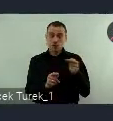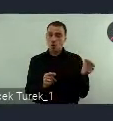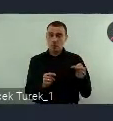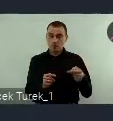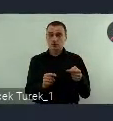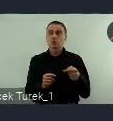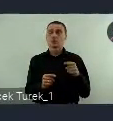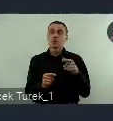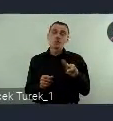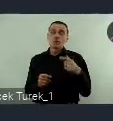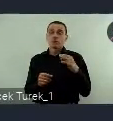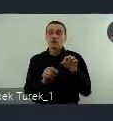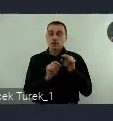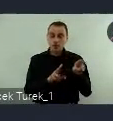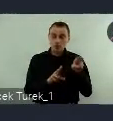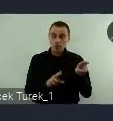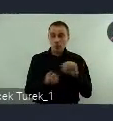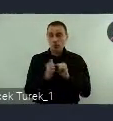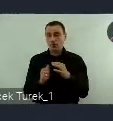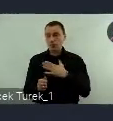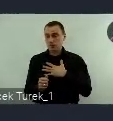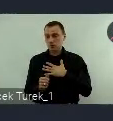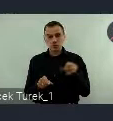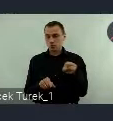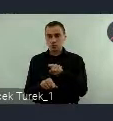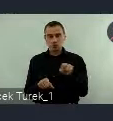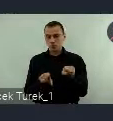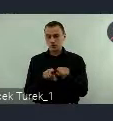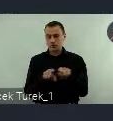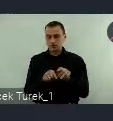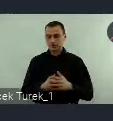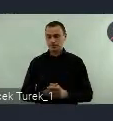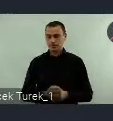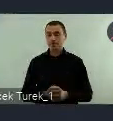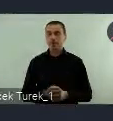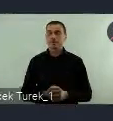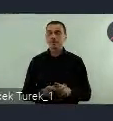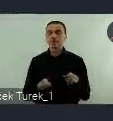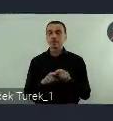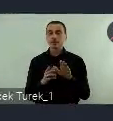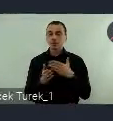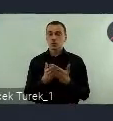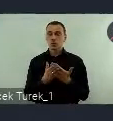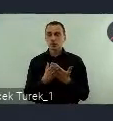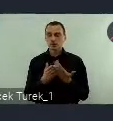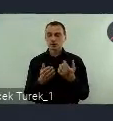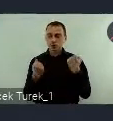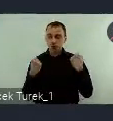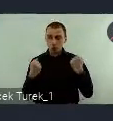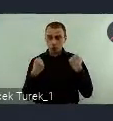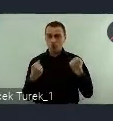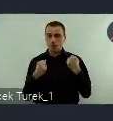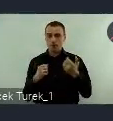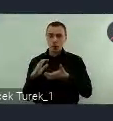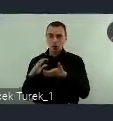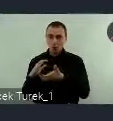będzie miało znaczenia nie trzeba się dostawać tylko do pomieszczeń technicznych czyli kotłownie siłownia jakieś takie rzeczy to jest